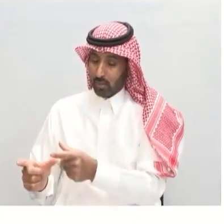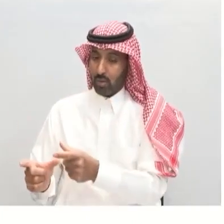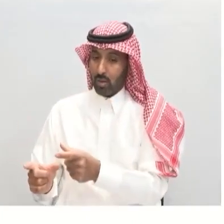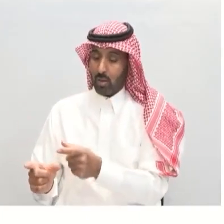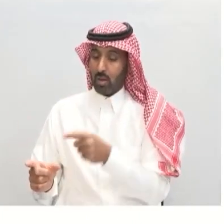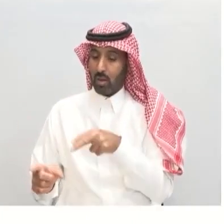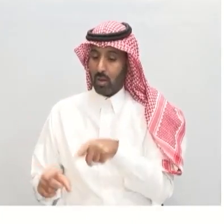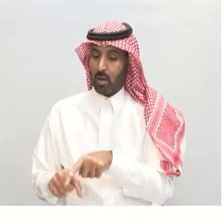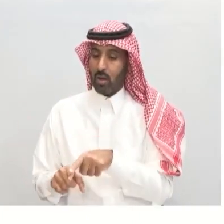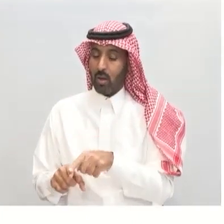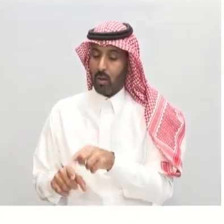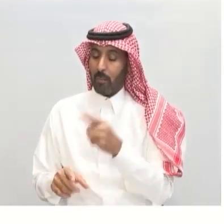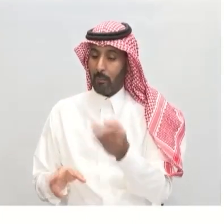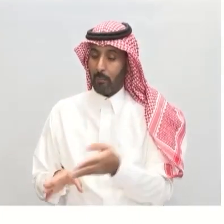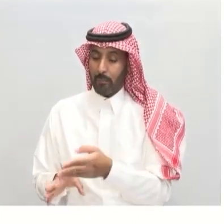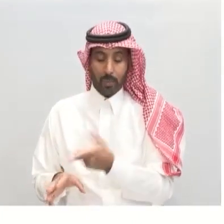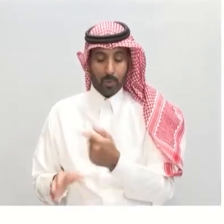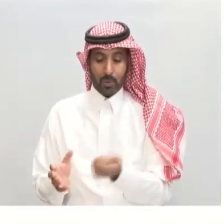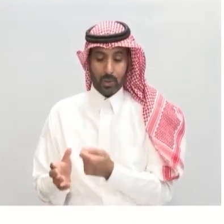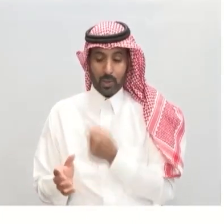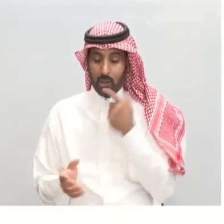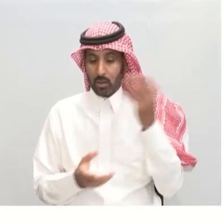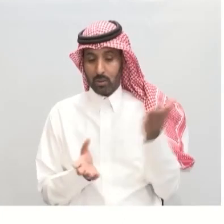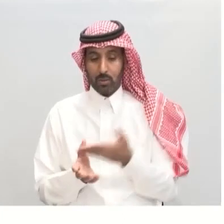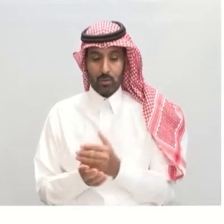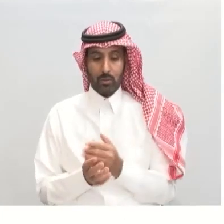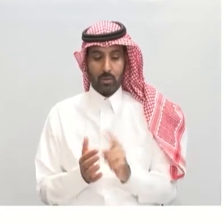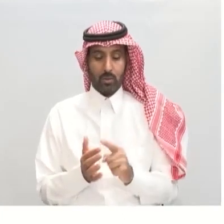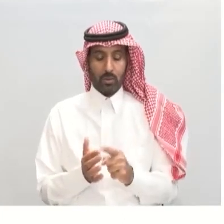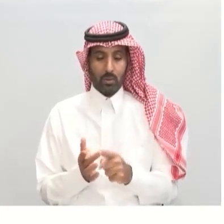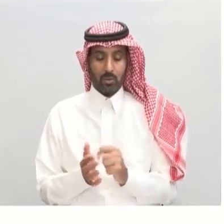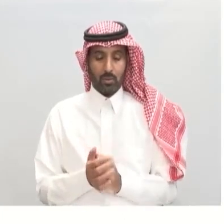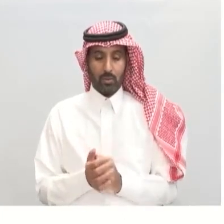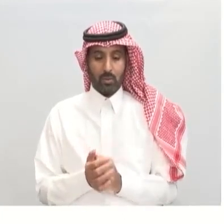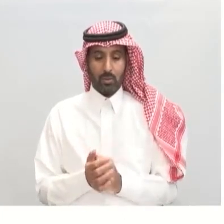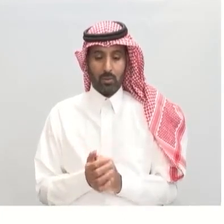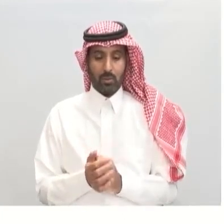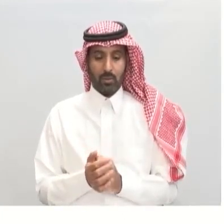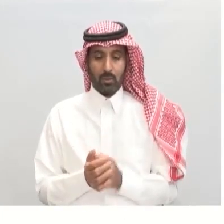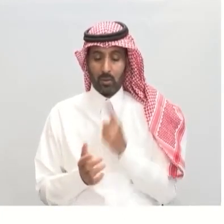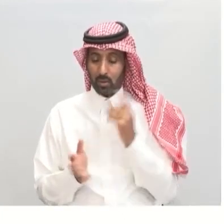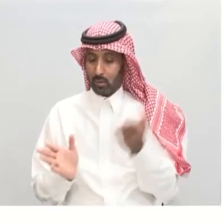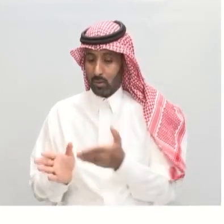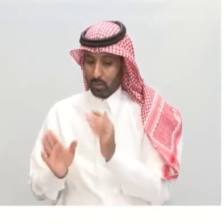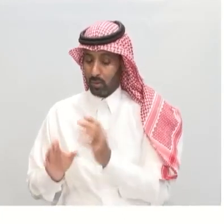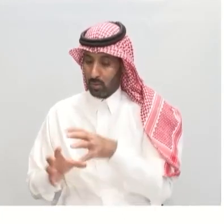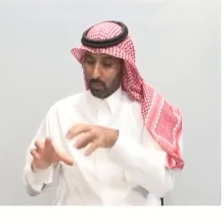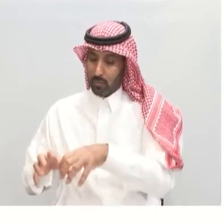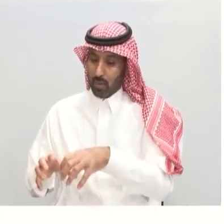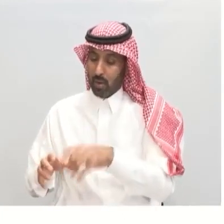ذكرنا لكم قبل قليل من هم كتاب الوحي فكان عليه الصلاه والسلام يضع جماعه من